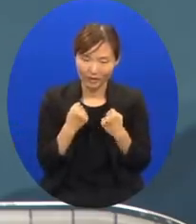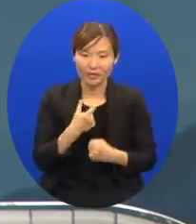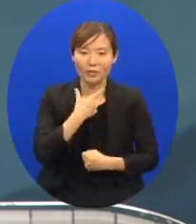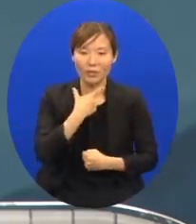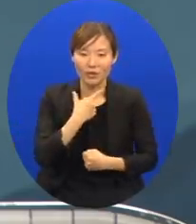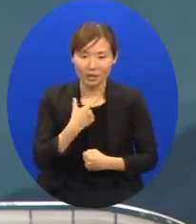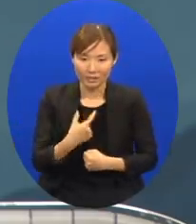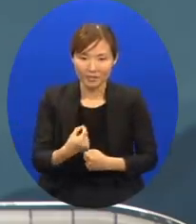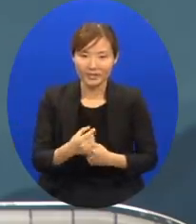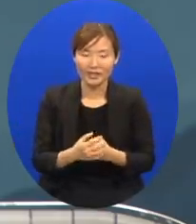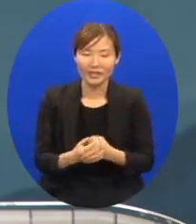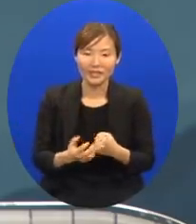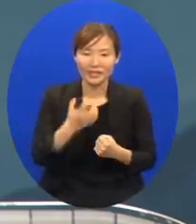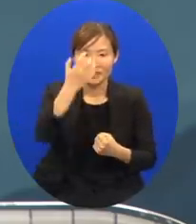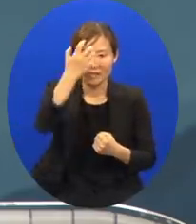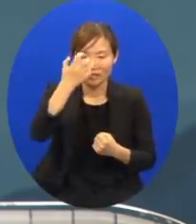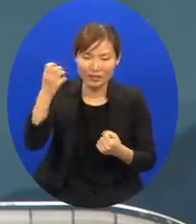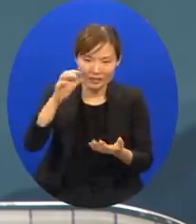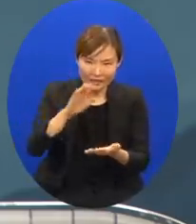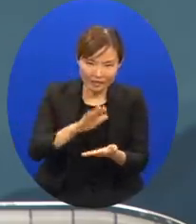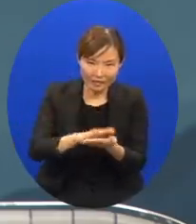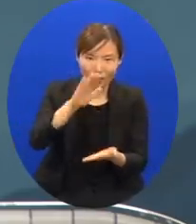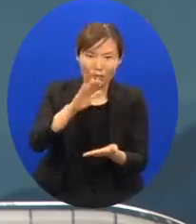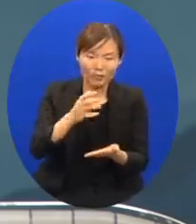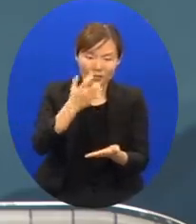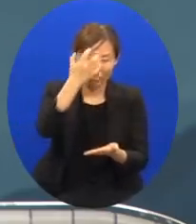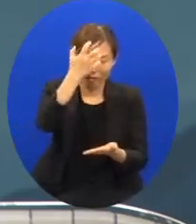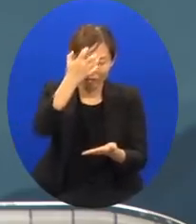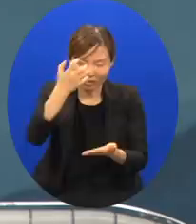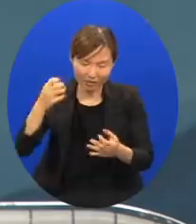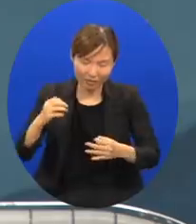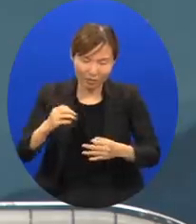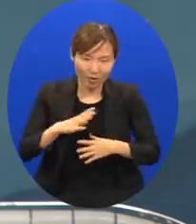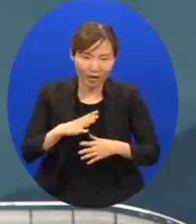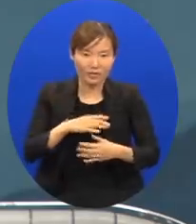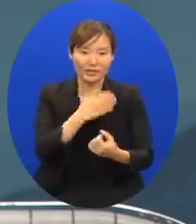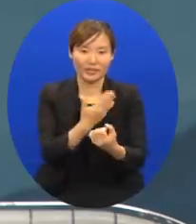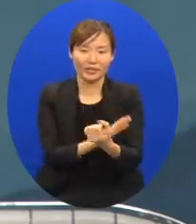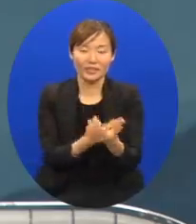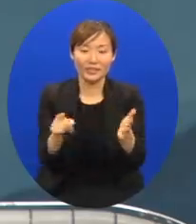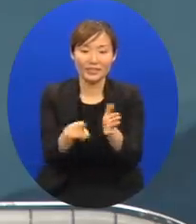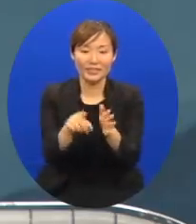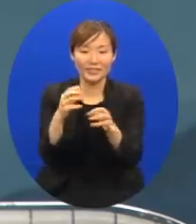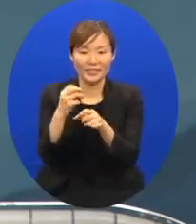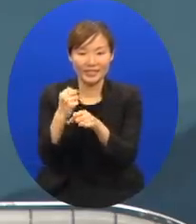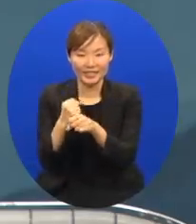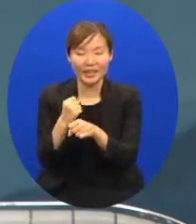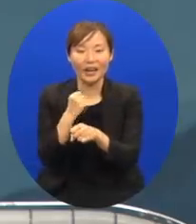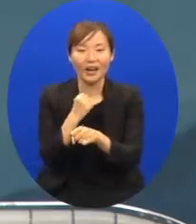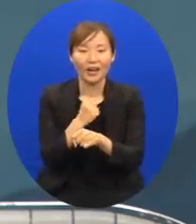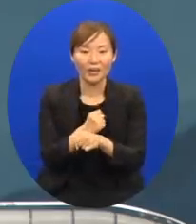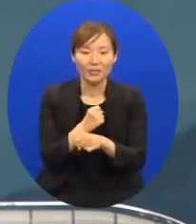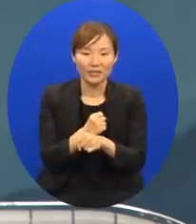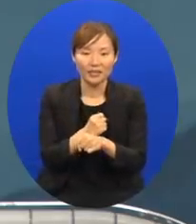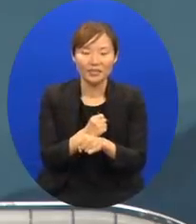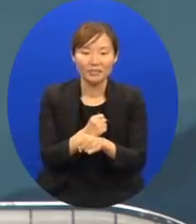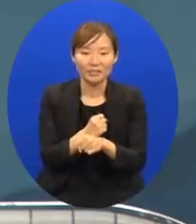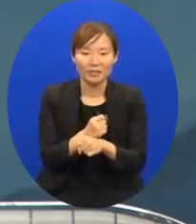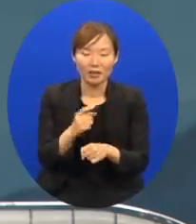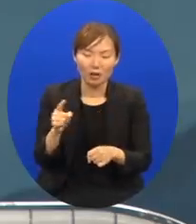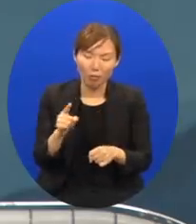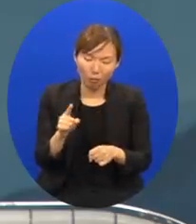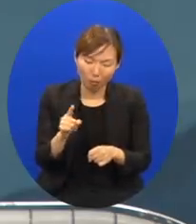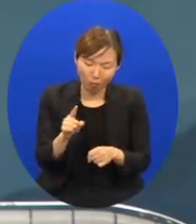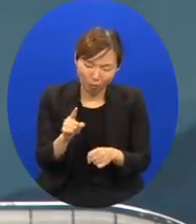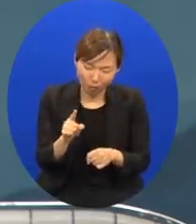열기 성령의 놀라운 인도하심 성경의 놀라운 능력을 의지합니다 어떻게 해야 합니까 무엇을 해야